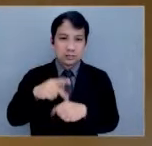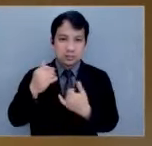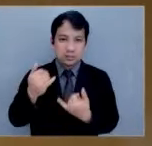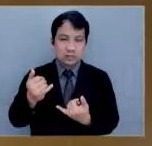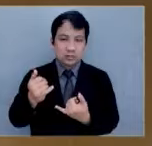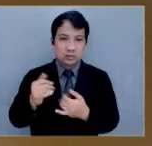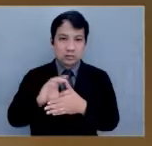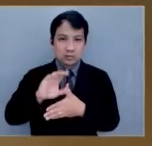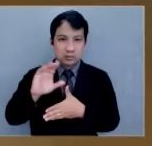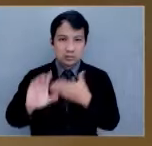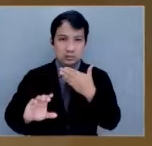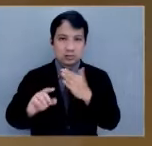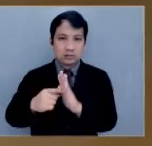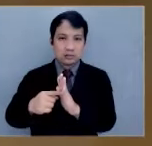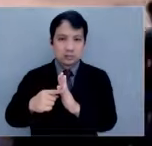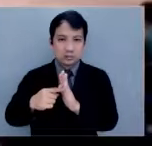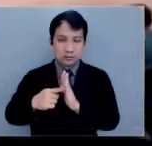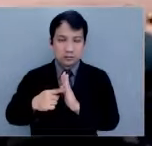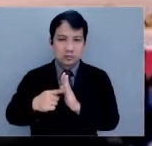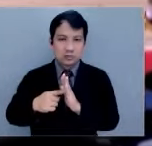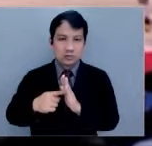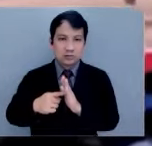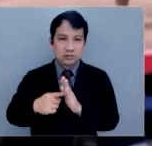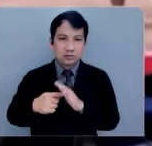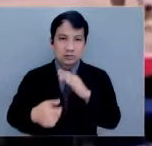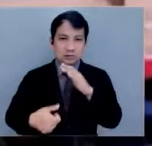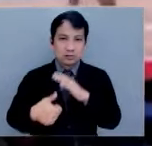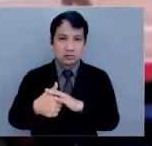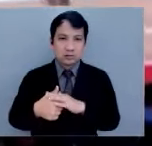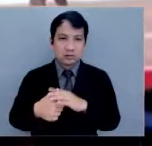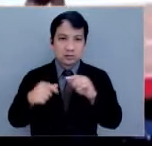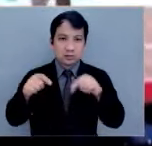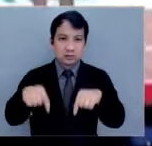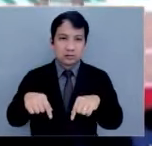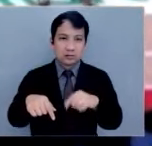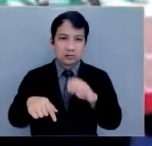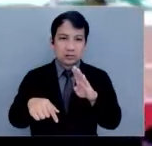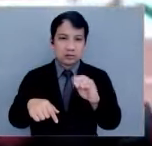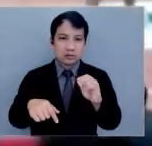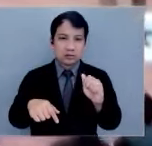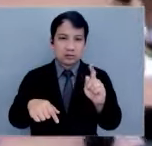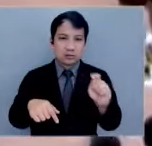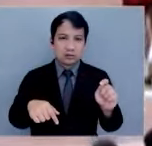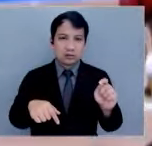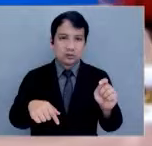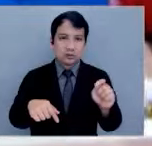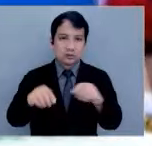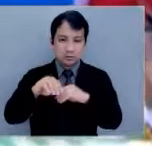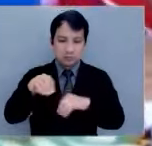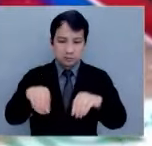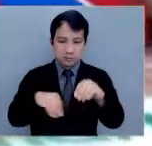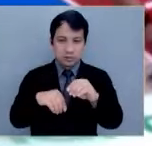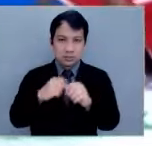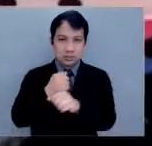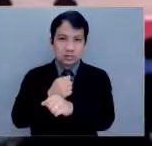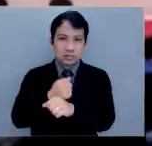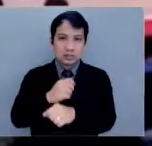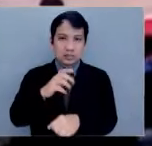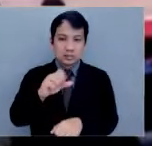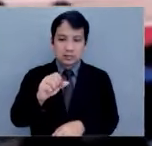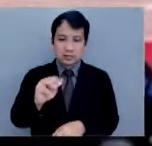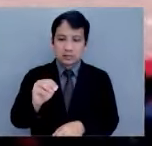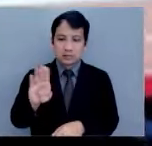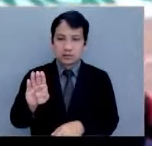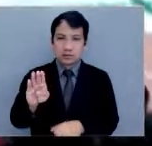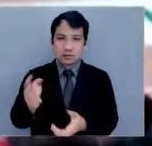ang requirements. Unang lumitaw sa basketball scene dito sa Pilipinas si Boatwright bilang isang replacement import para sa SMB at binuhat naman niya